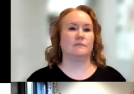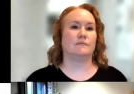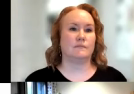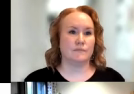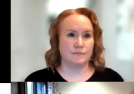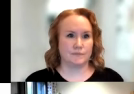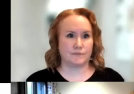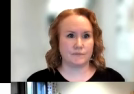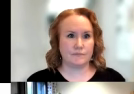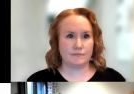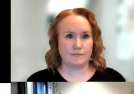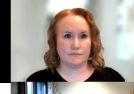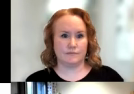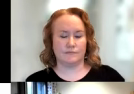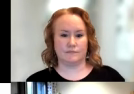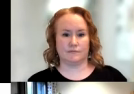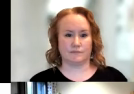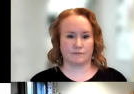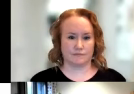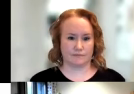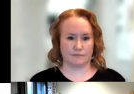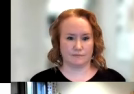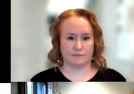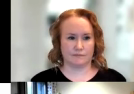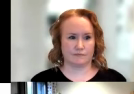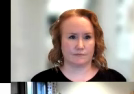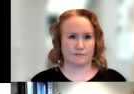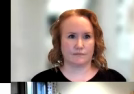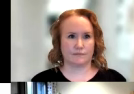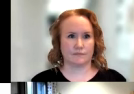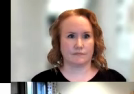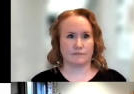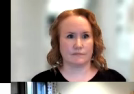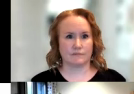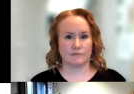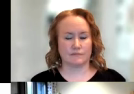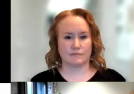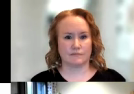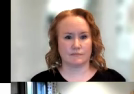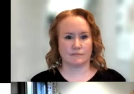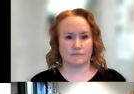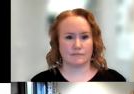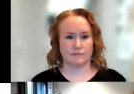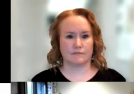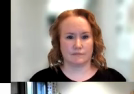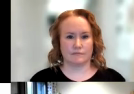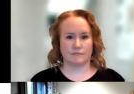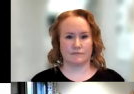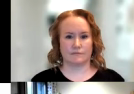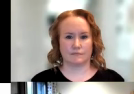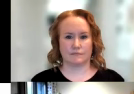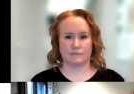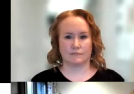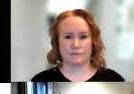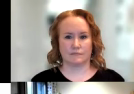en ferdig tilgjengelighetserklæring vil se ut, sånn som den er per i dag, mens den fortsatt er